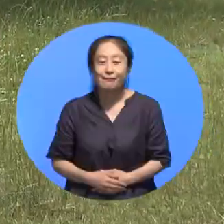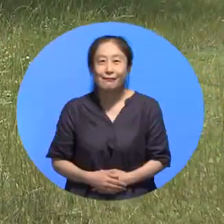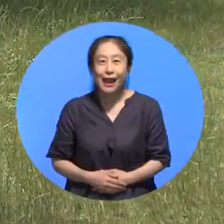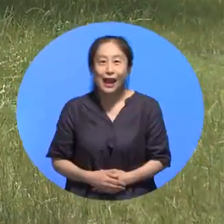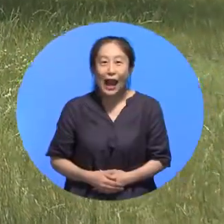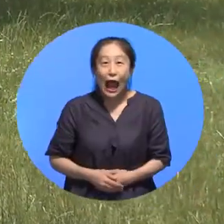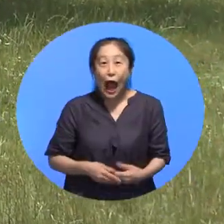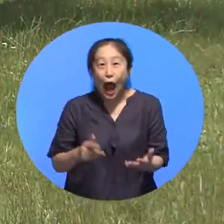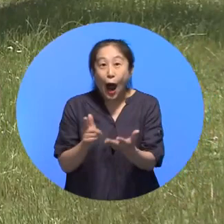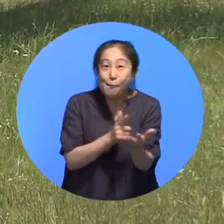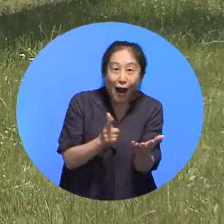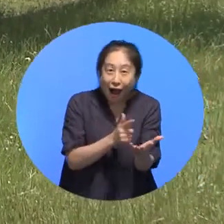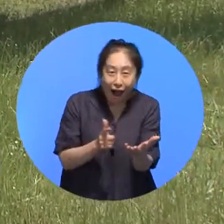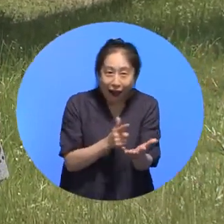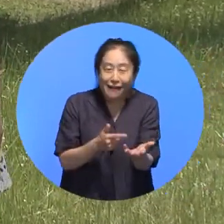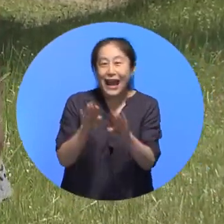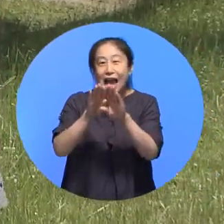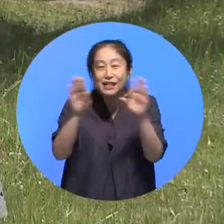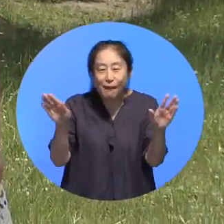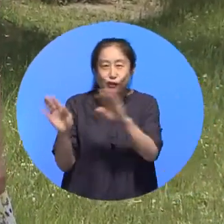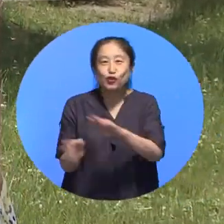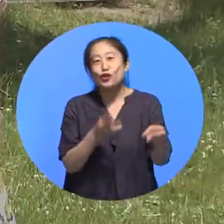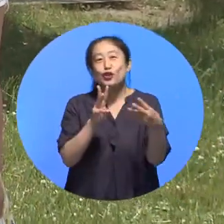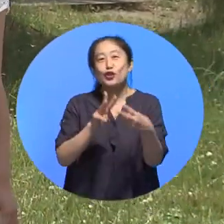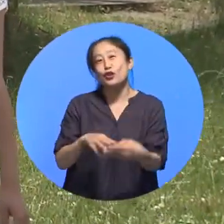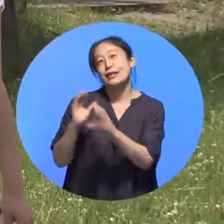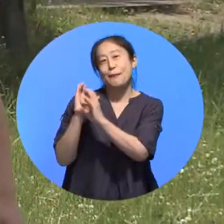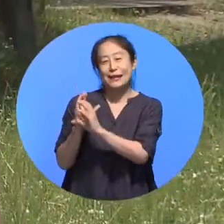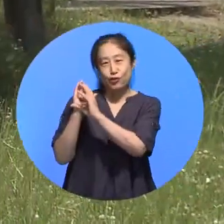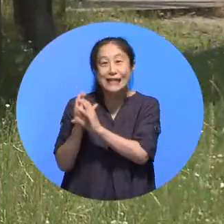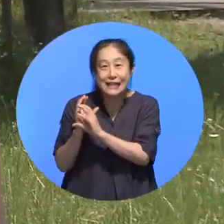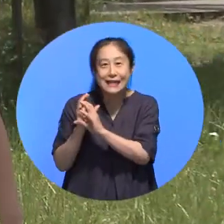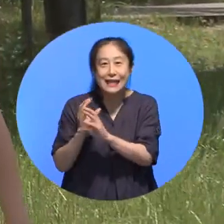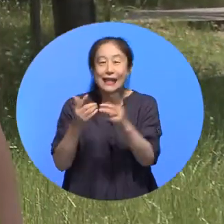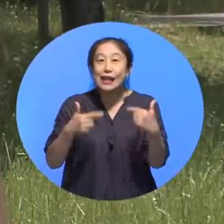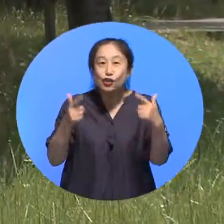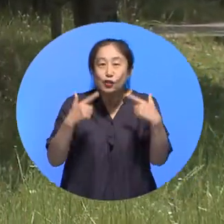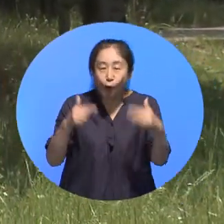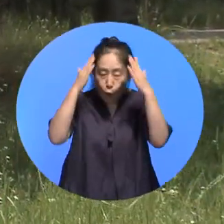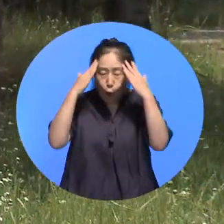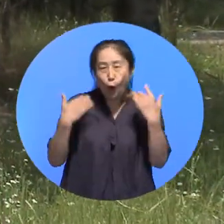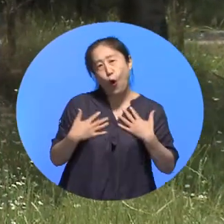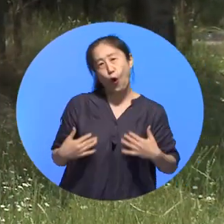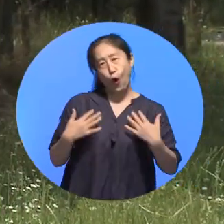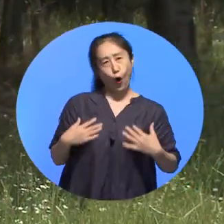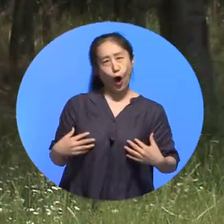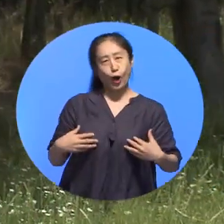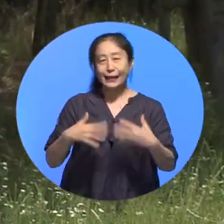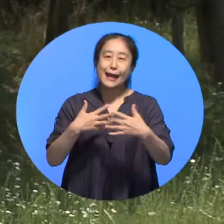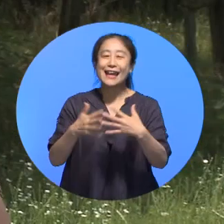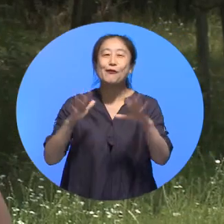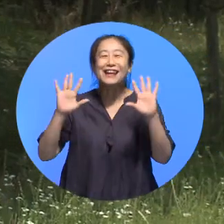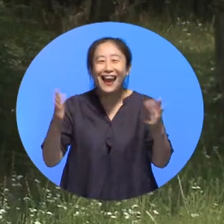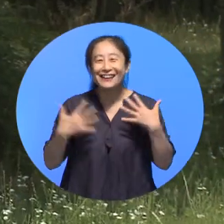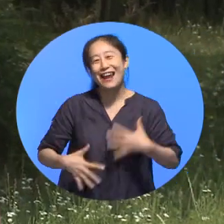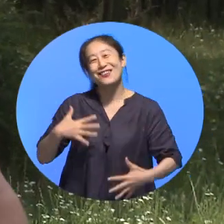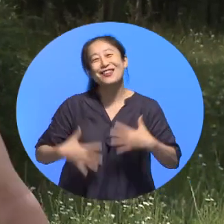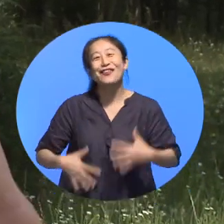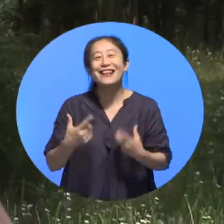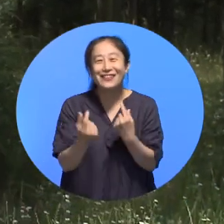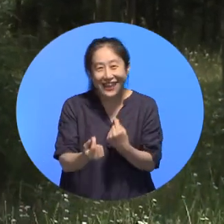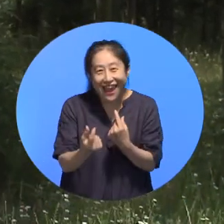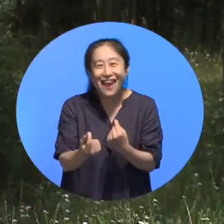スたスプラッシュパーティーで始まる今年の水田祭り普段ビシ濡れになることがないのでとても楽しそう